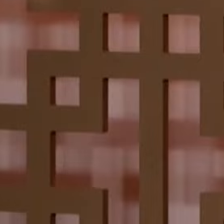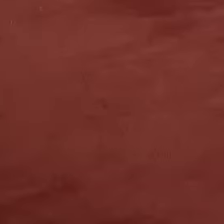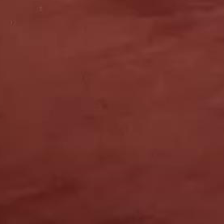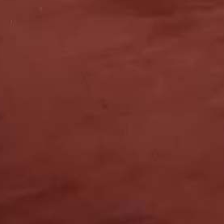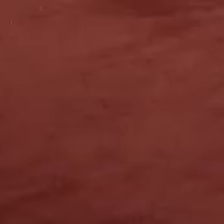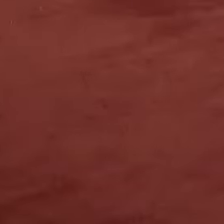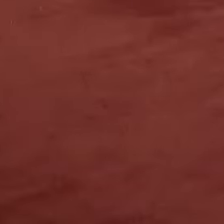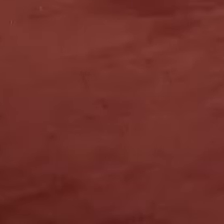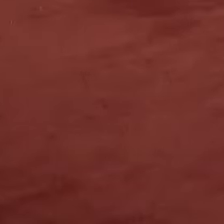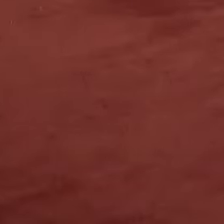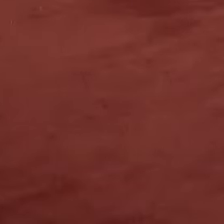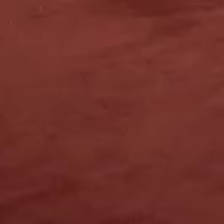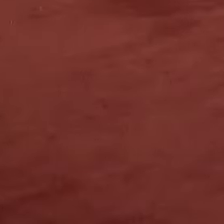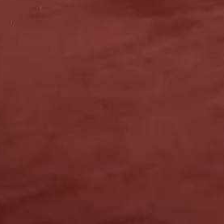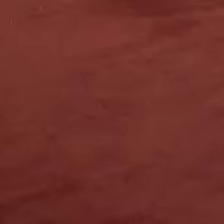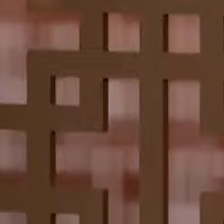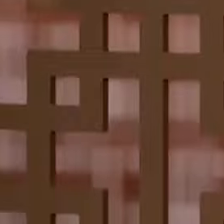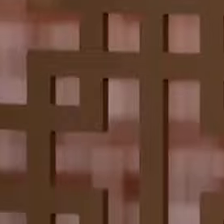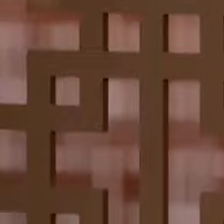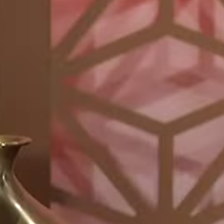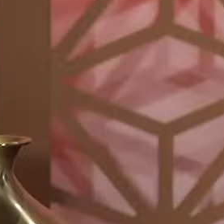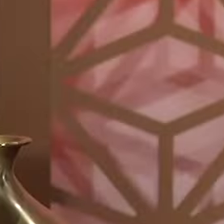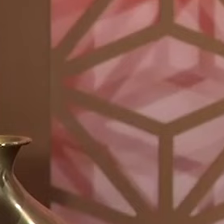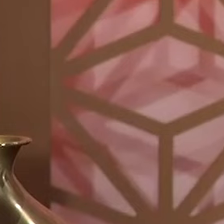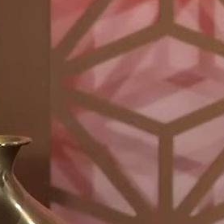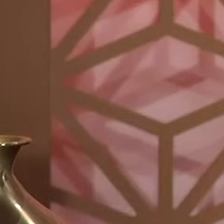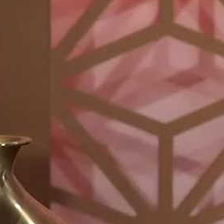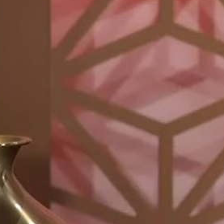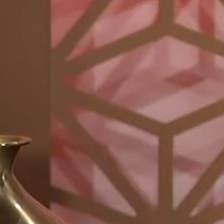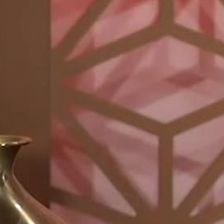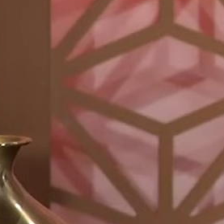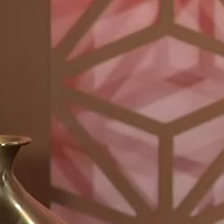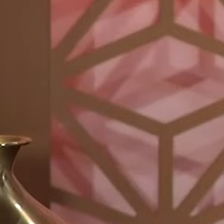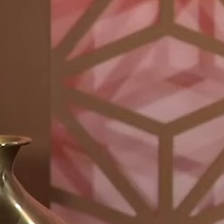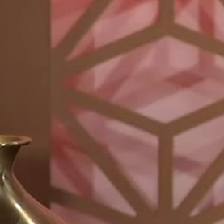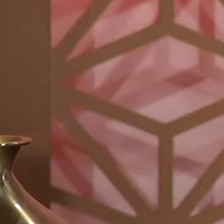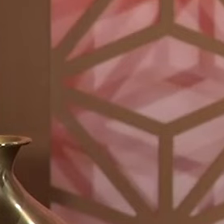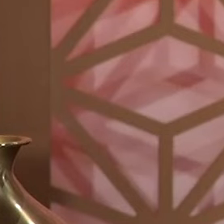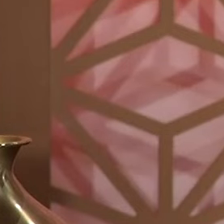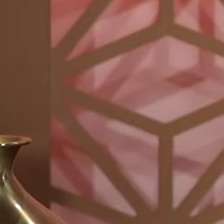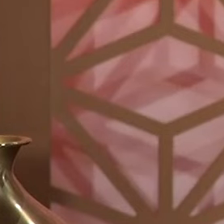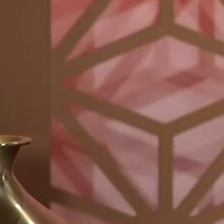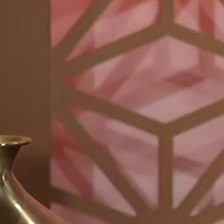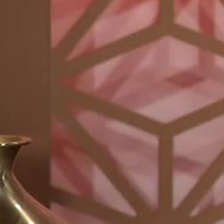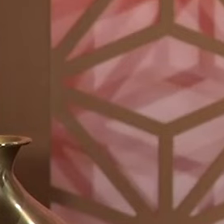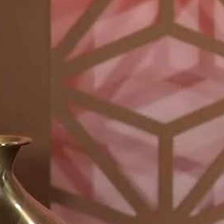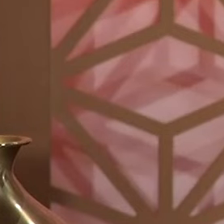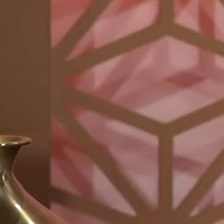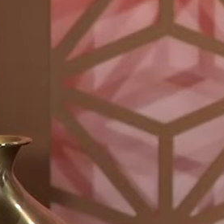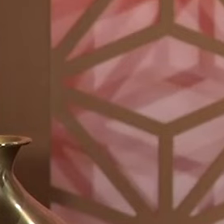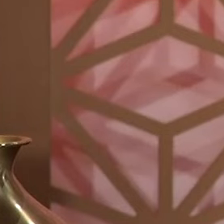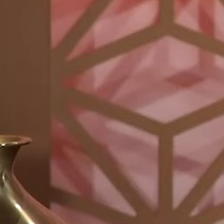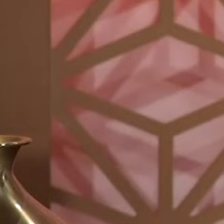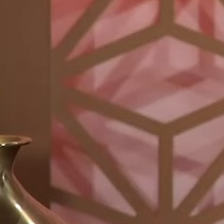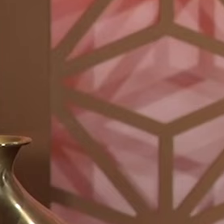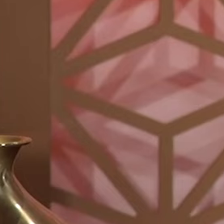المسلمة؟ ما شاء الله. تفضل فضيلة الشيخ. بسم الله الرحمن الرحيم. الحمد لله رب العالمين، وصلى الله وسلم على